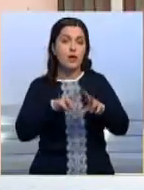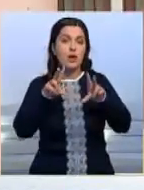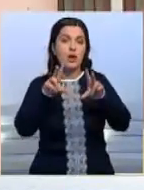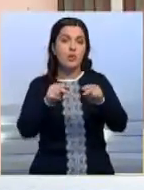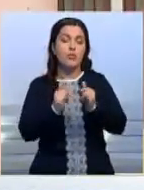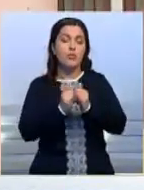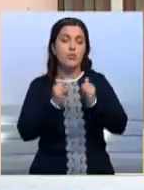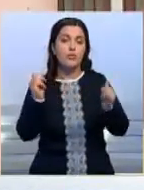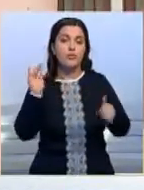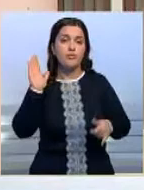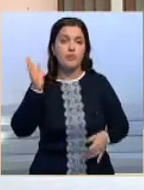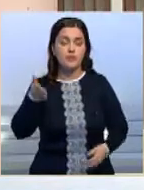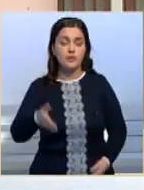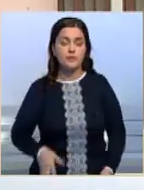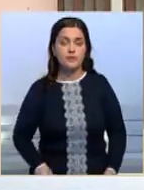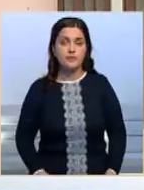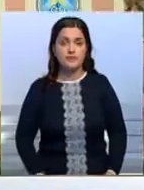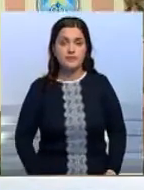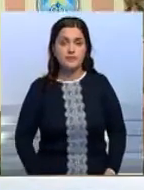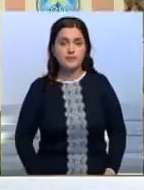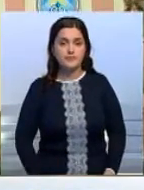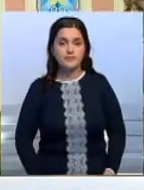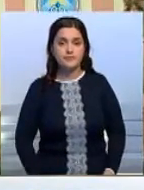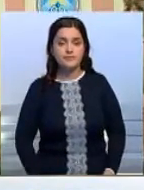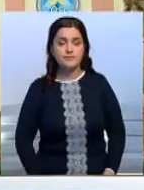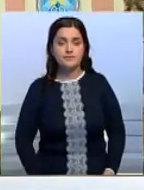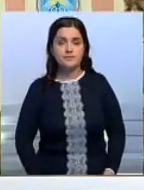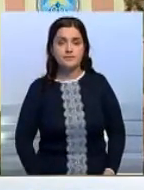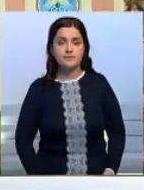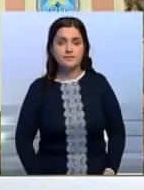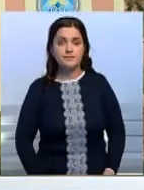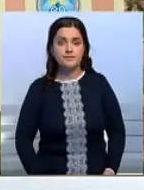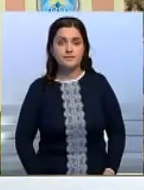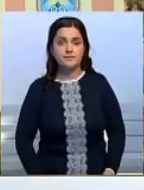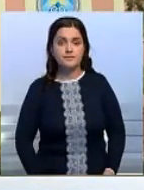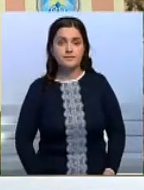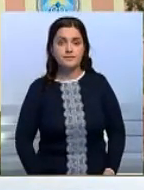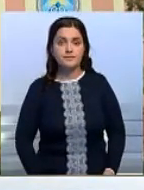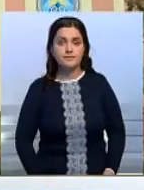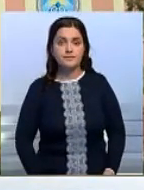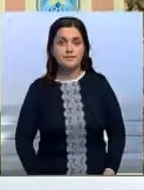расширить. Наталья Цойерблот, Абишев, Нурмахан Бекмуратов, Южно-Казахстанская область, Хабар, 24.